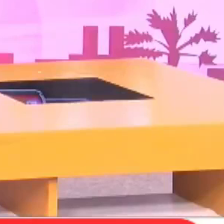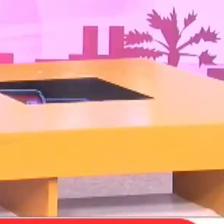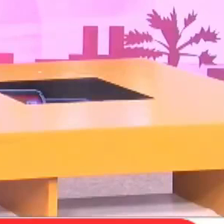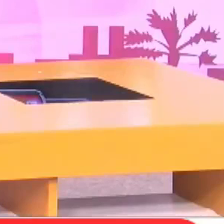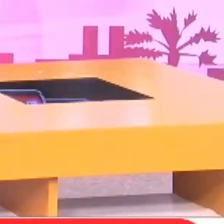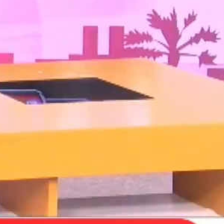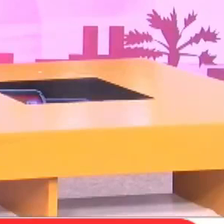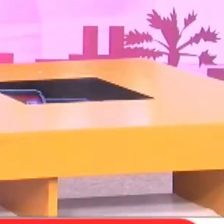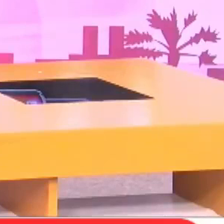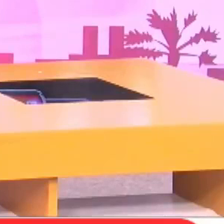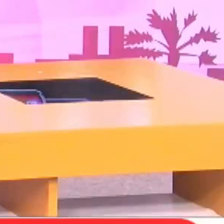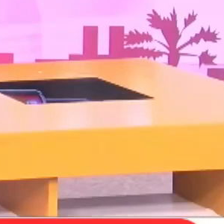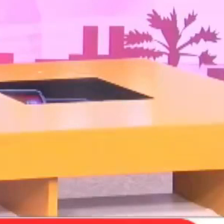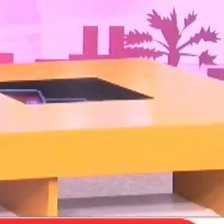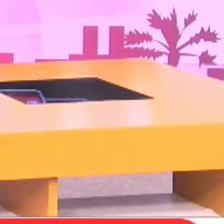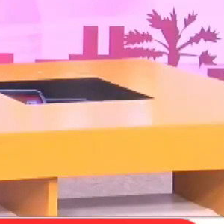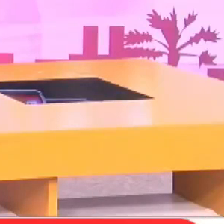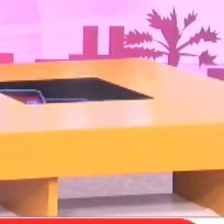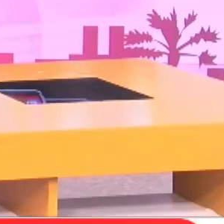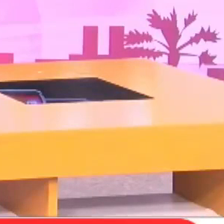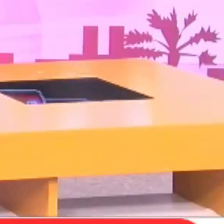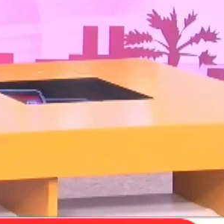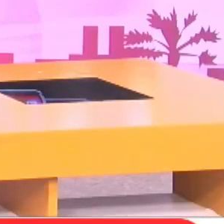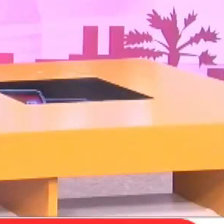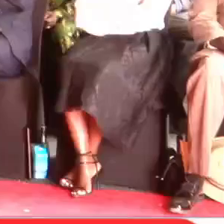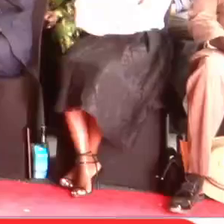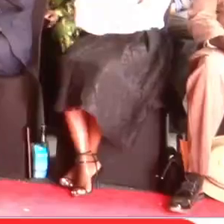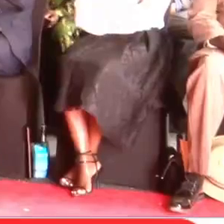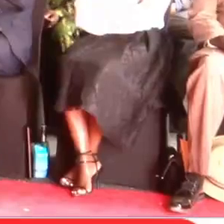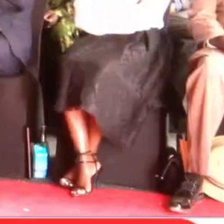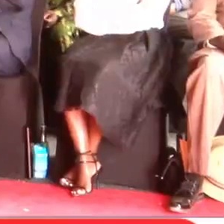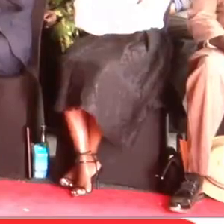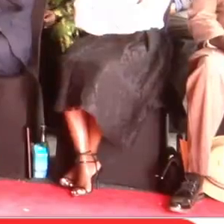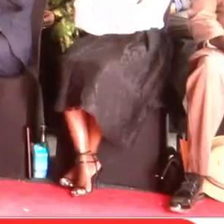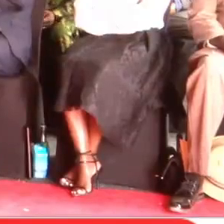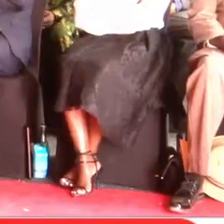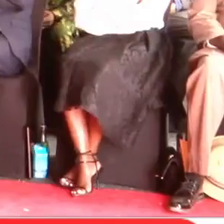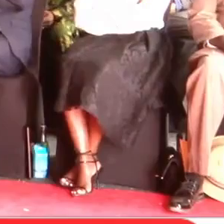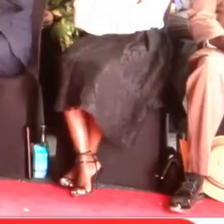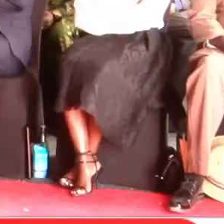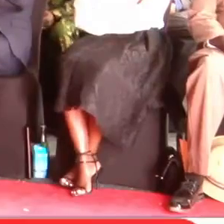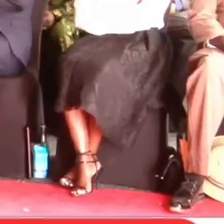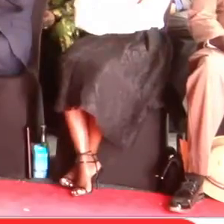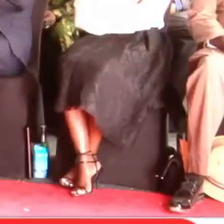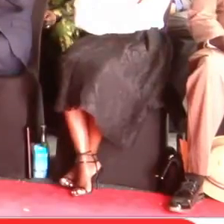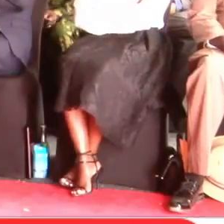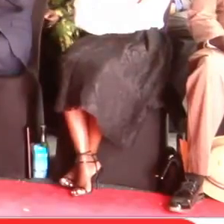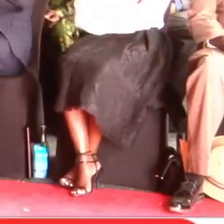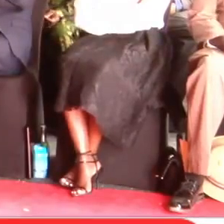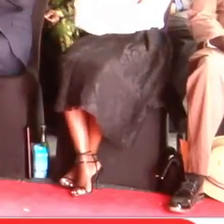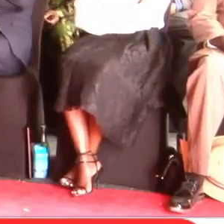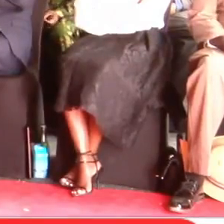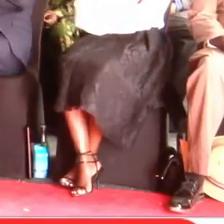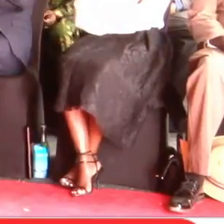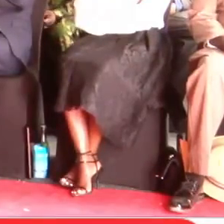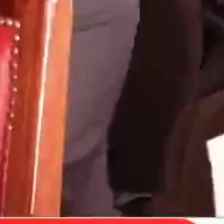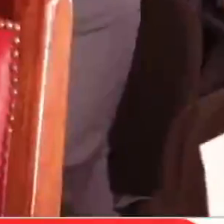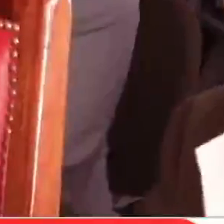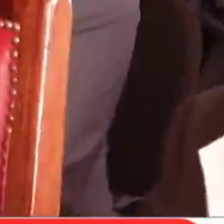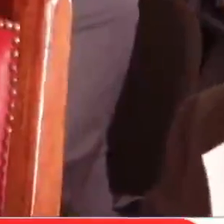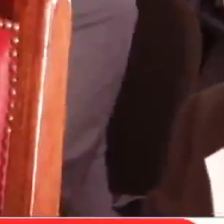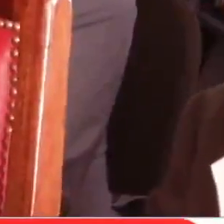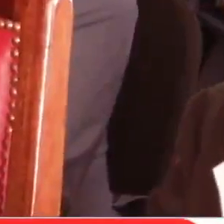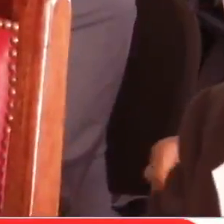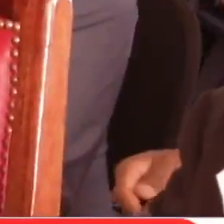za rununu za kisasa zilizokuwa zimesubiriwa kwa hamu na ghamu, japo bei imeongezeka kwa shilingi 2000. Rais William